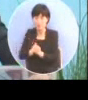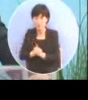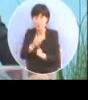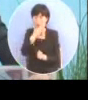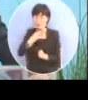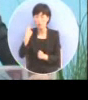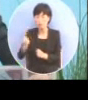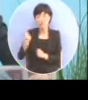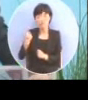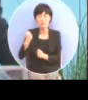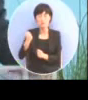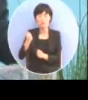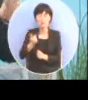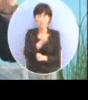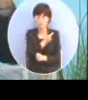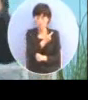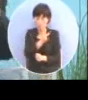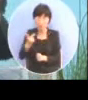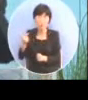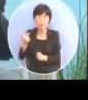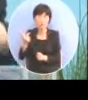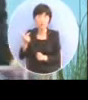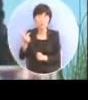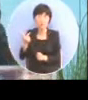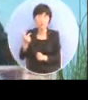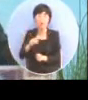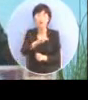âm không phải chỉ dừng ở đó đâu.